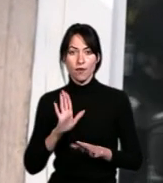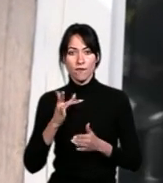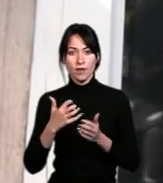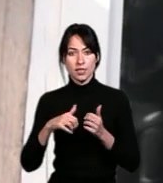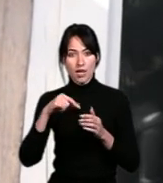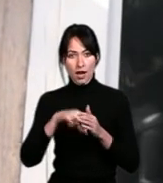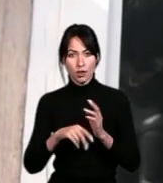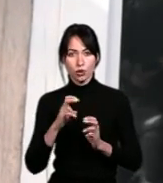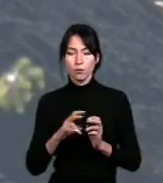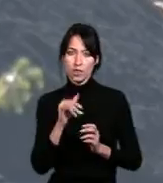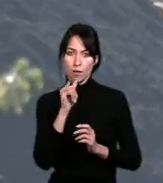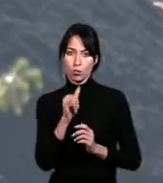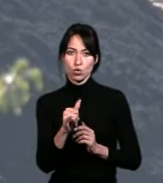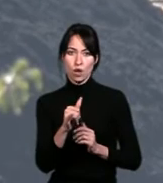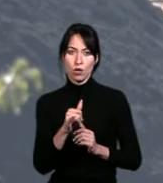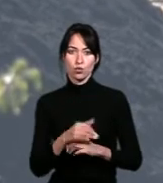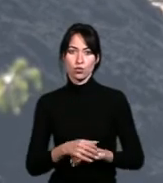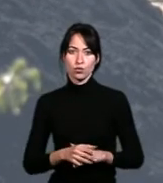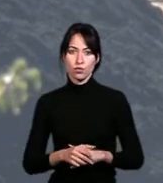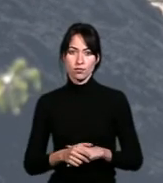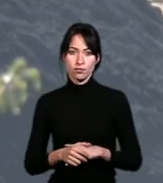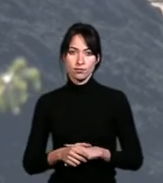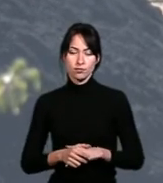підприємства не пускають.